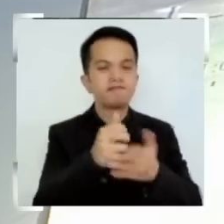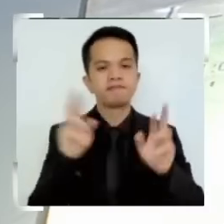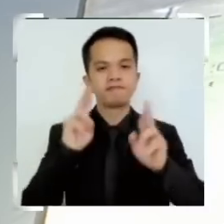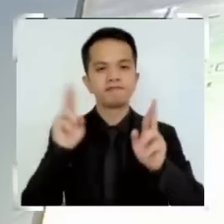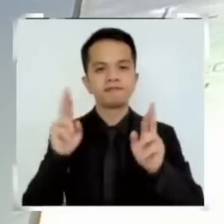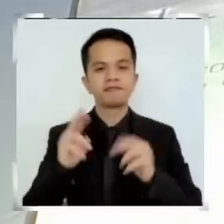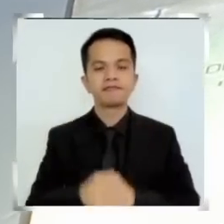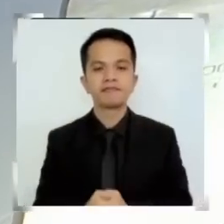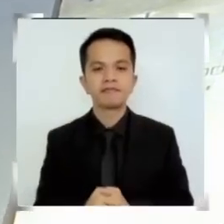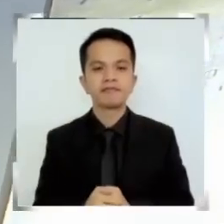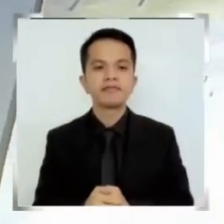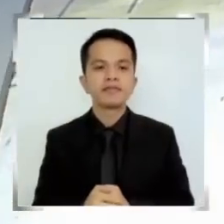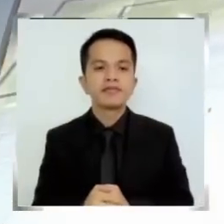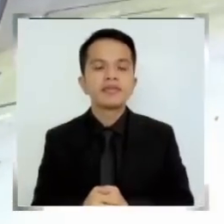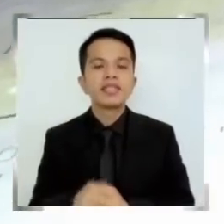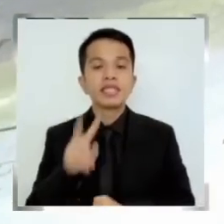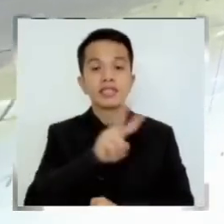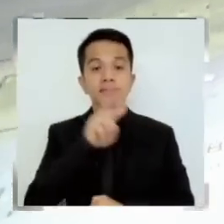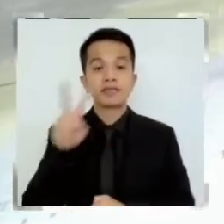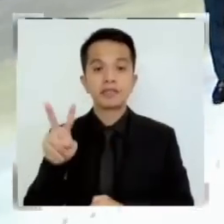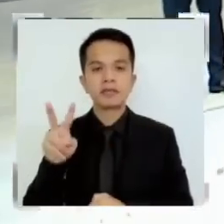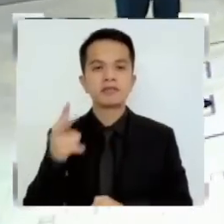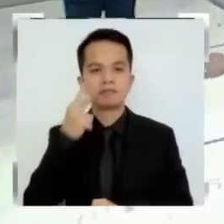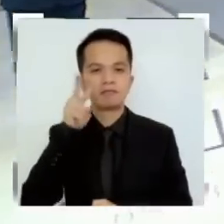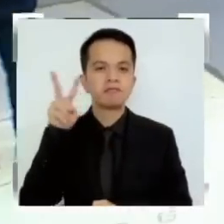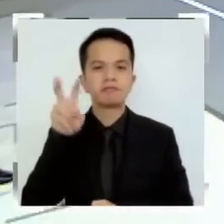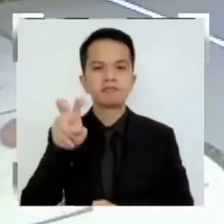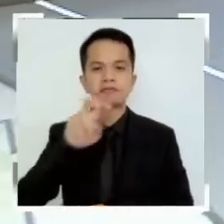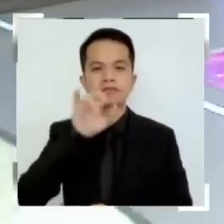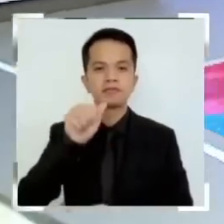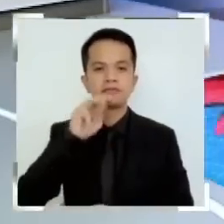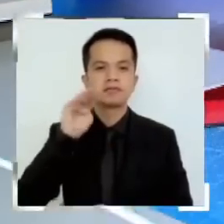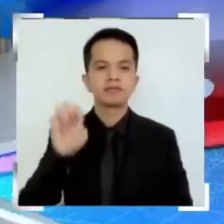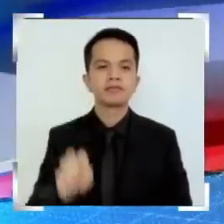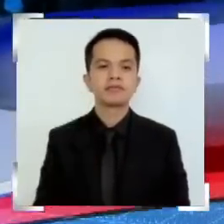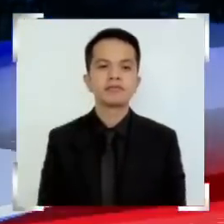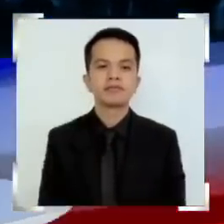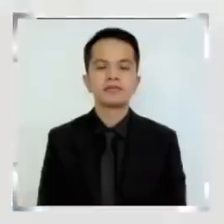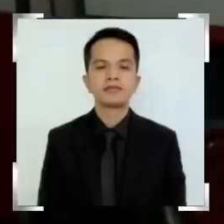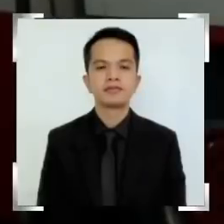City, saksi live si Jamie Santos. Jamie.